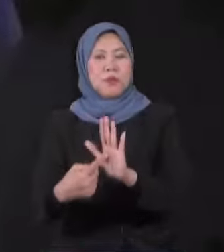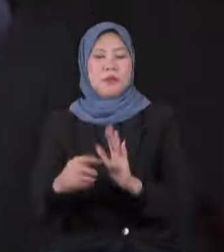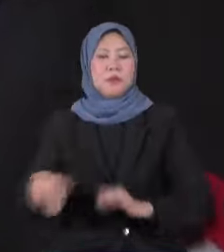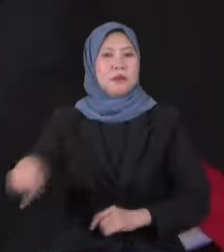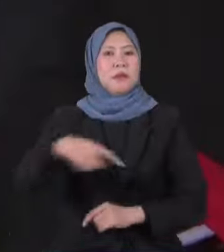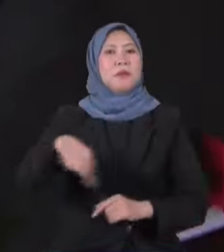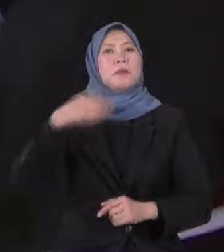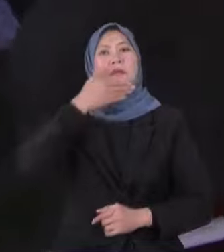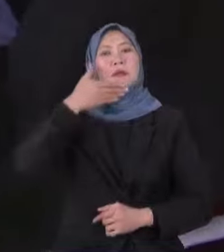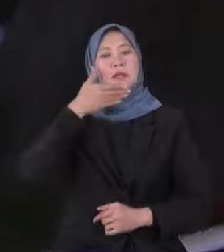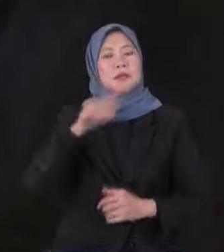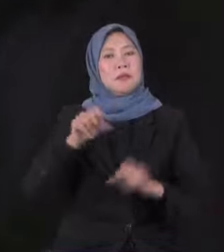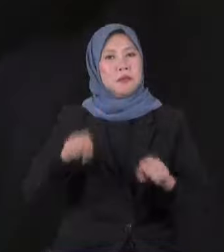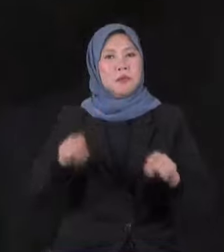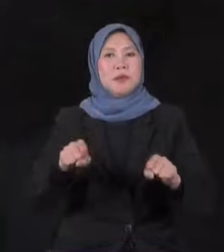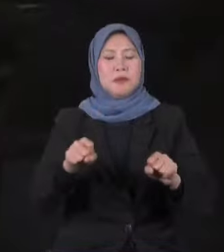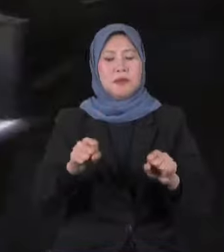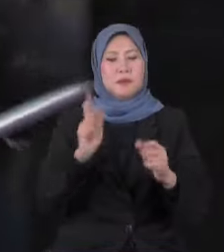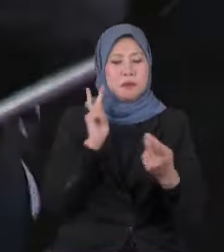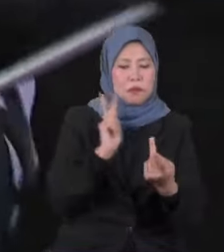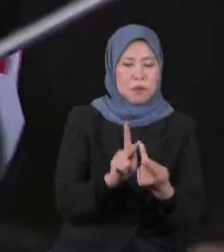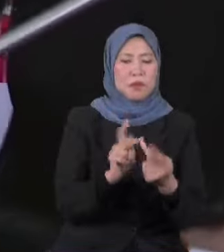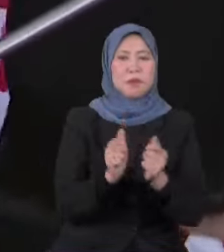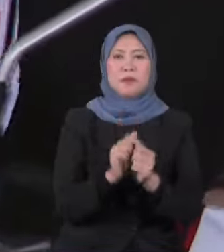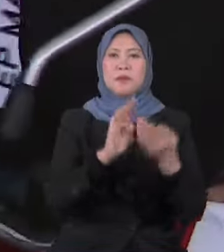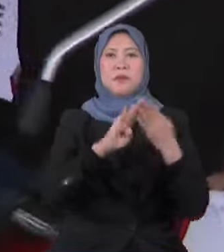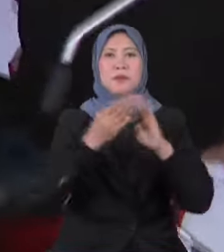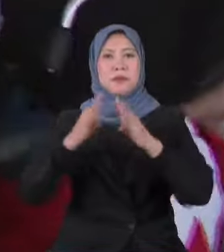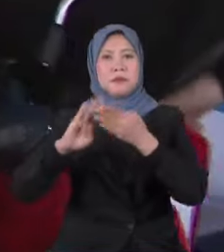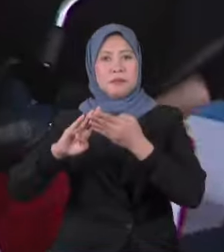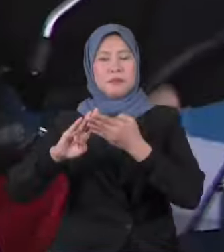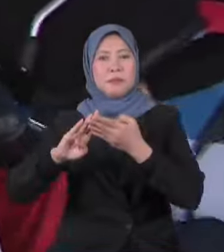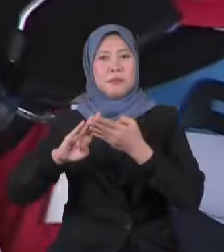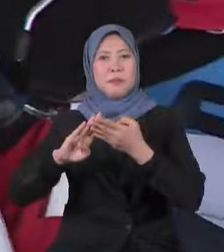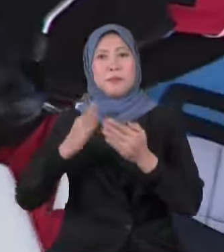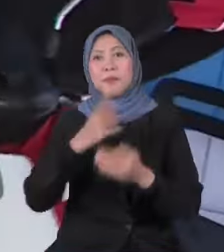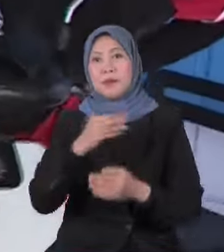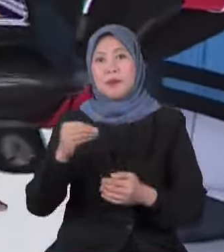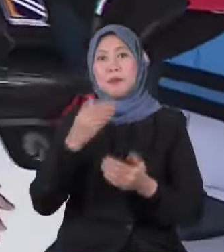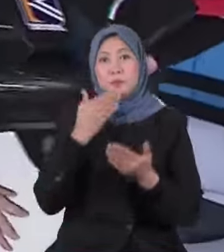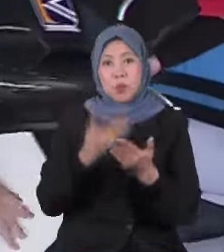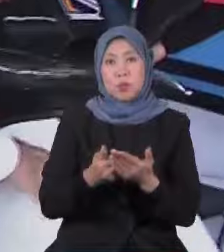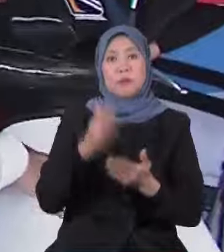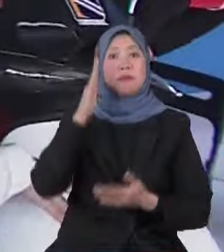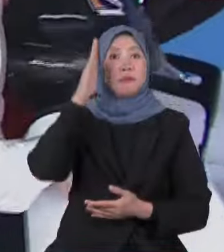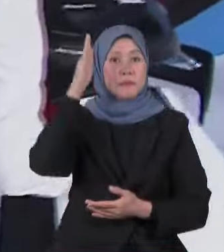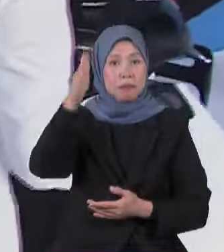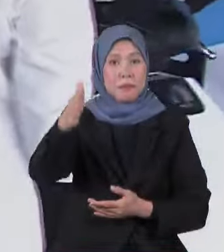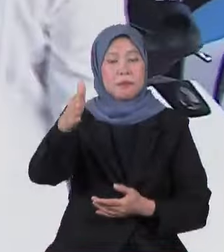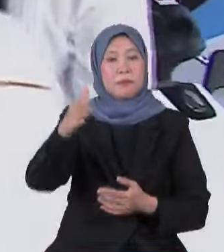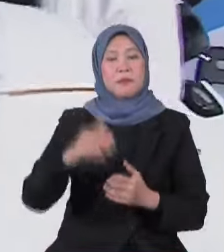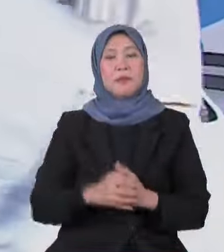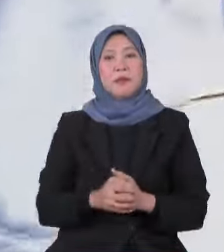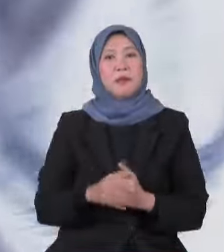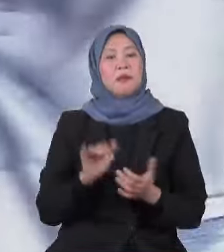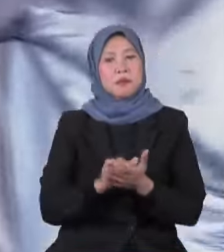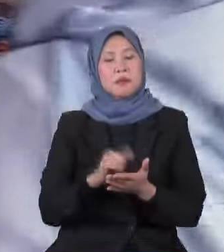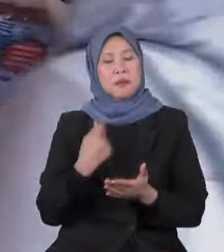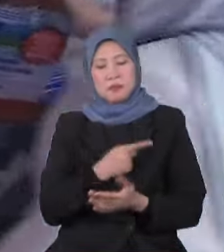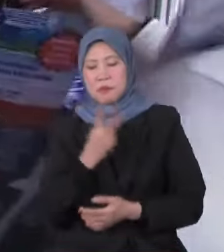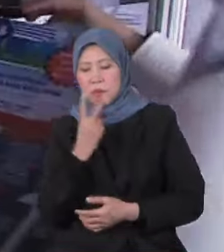rasa sesuai untuk komuniti dan bagus untuk di masa hadapan. Kita perkara yang itu yang